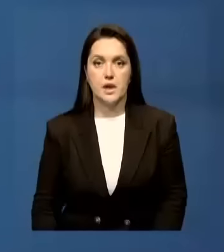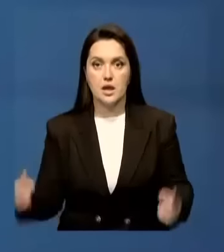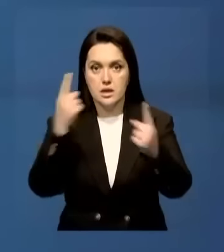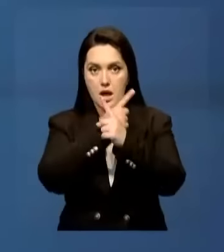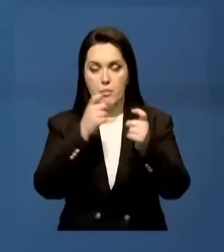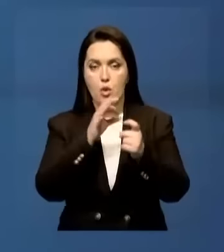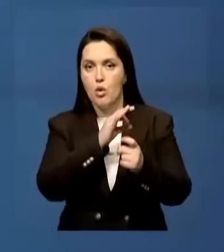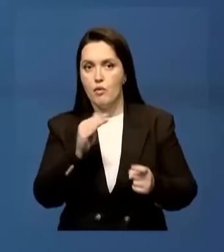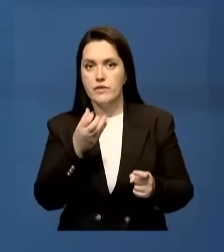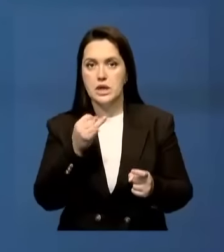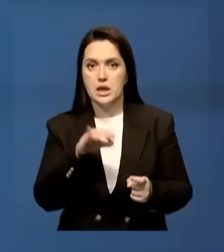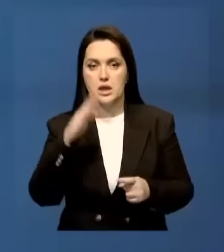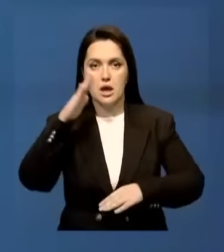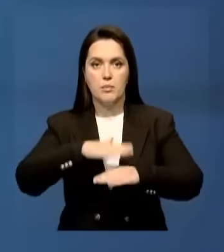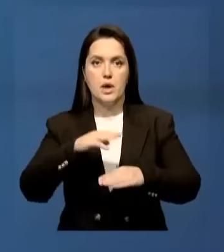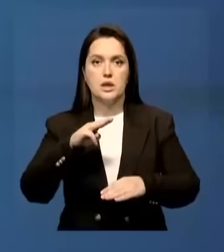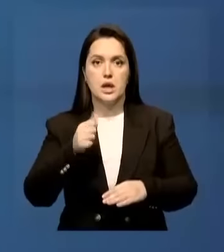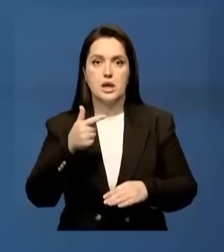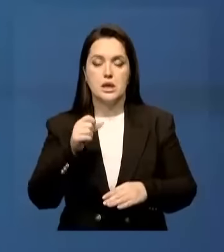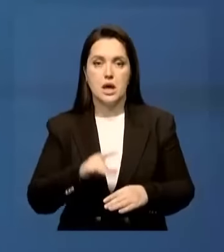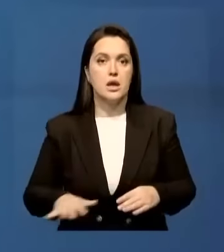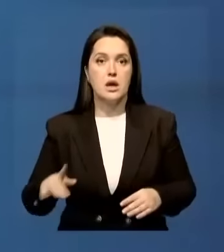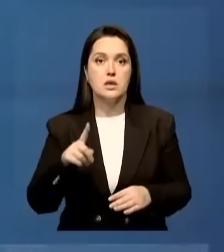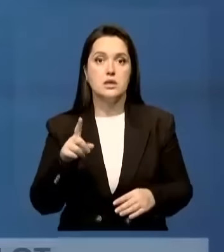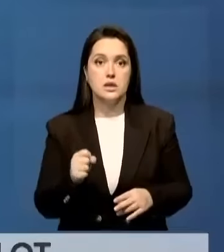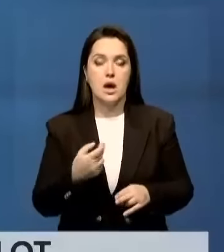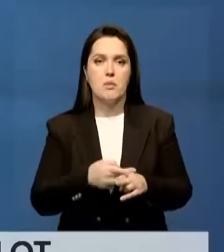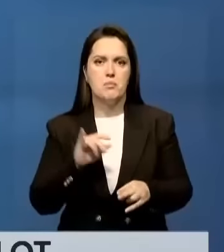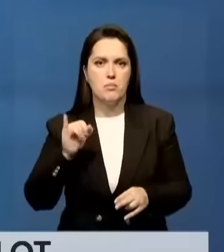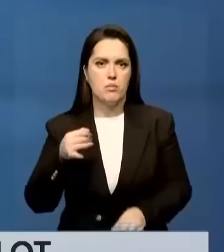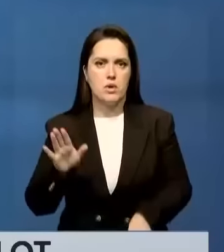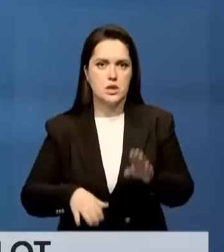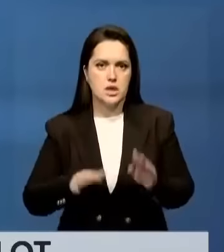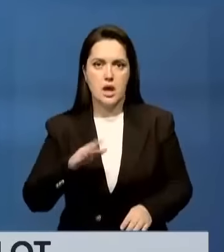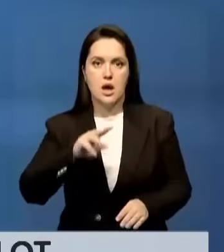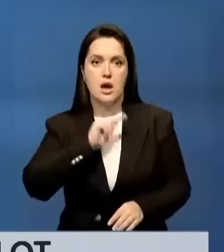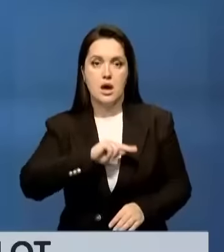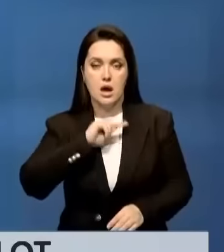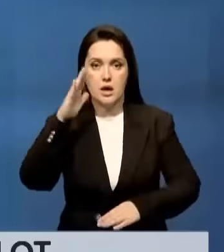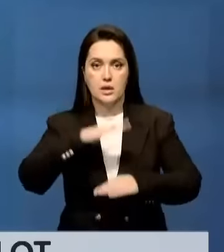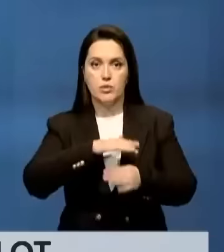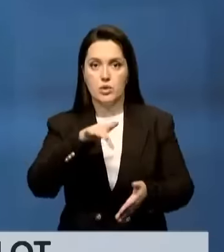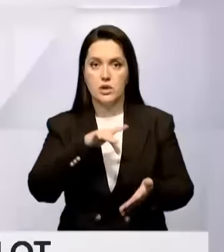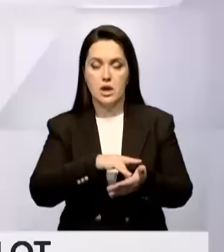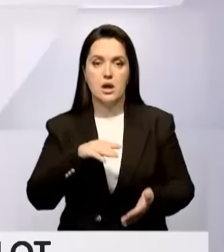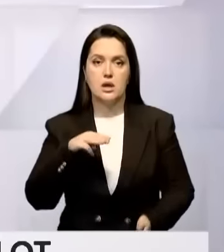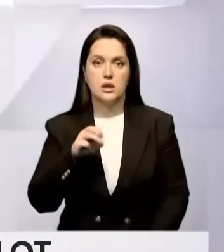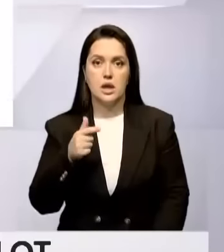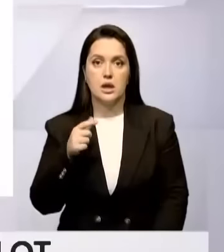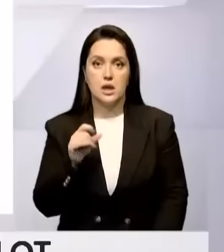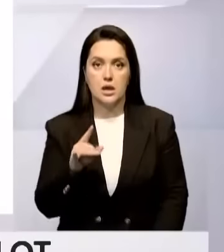Как сообщается на официальном сайте акимата Талгарского района, за ненадлежащее исполнение своих обязанностей аким города